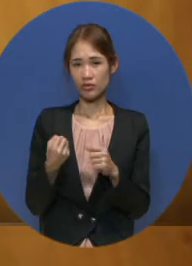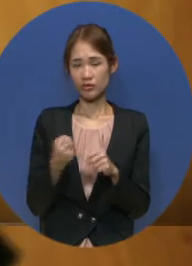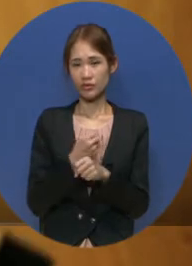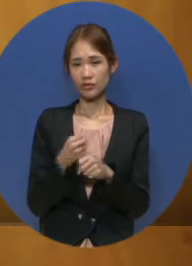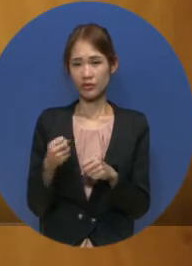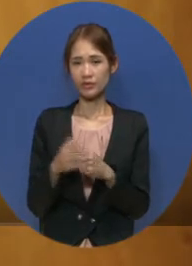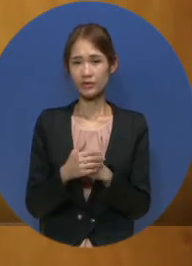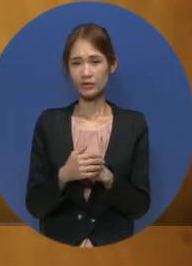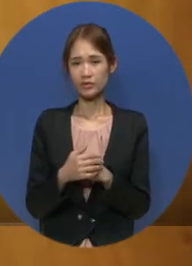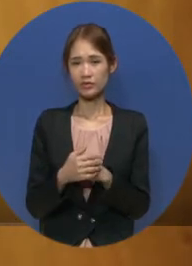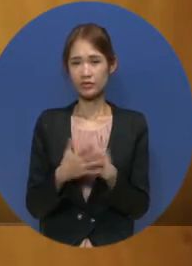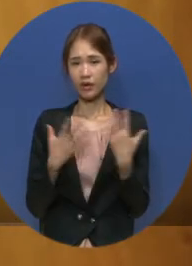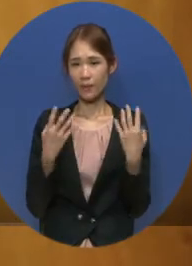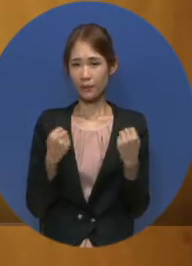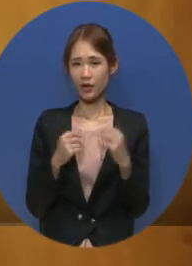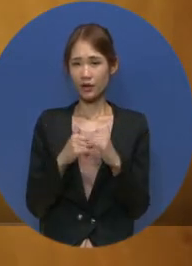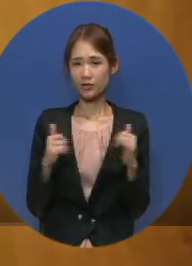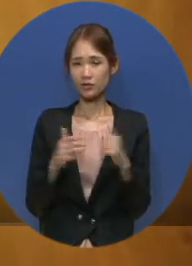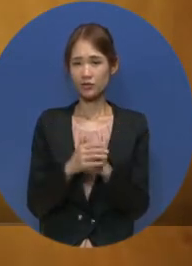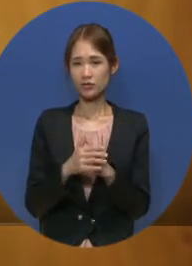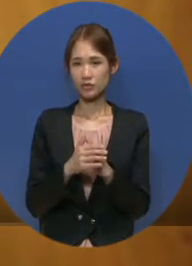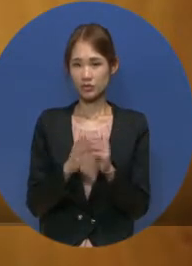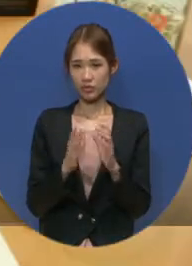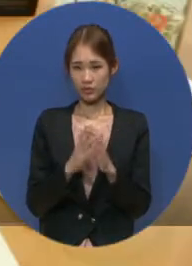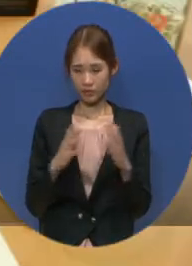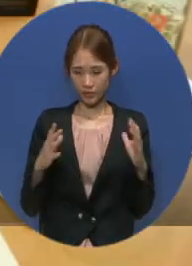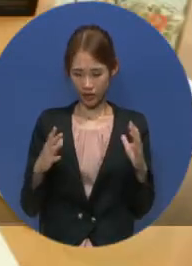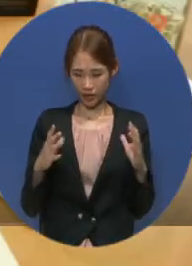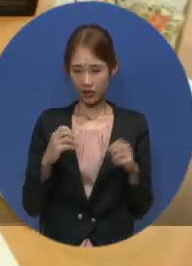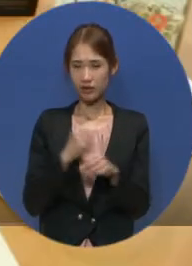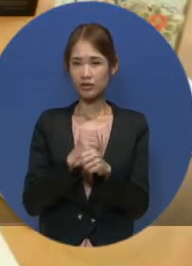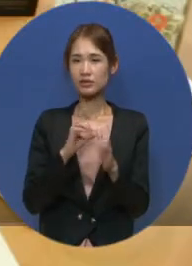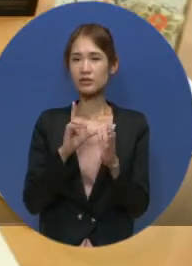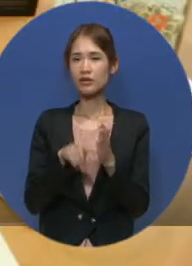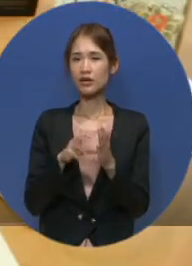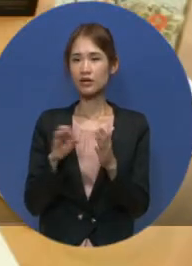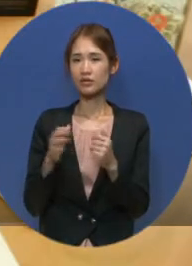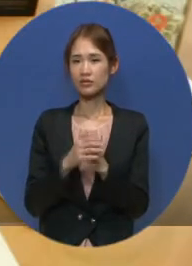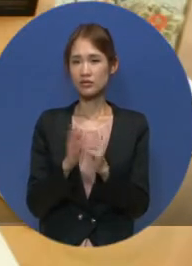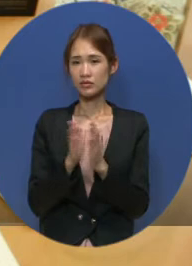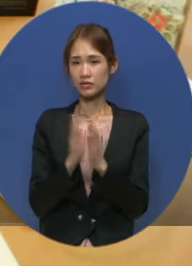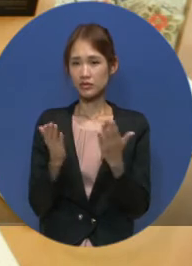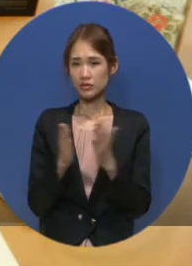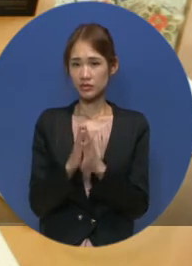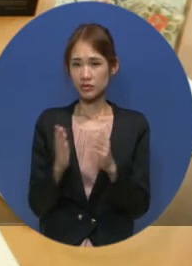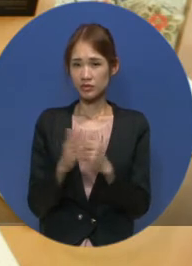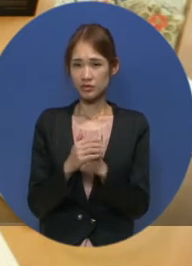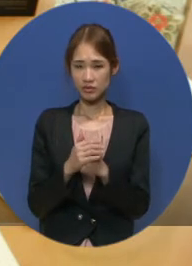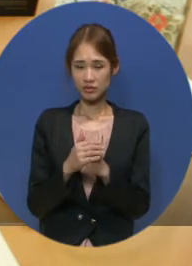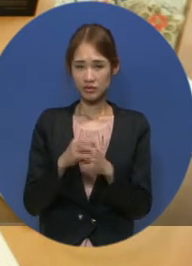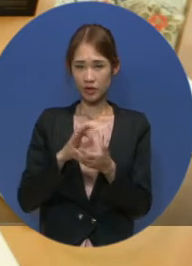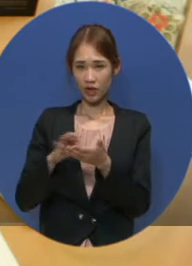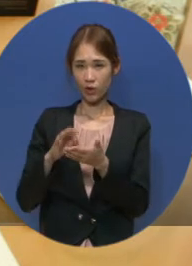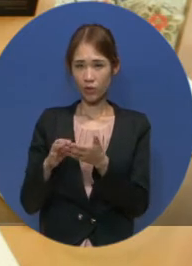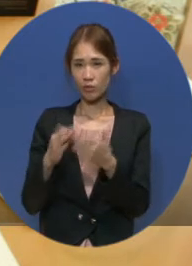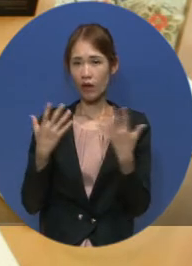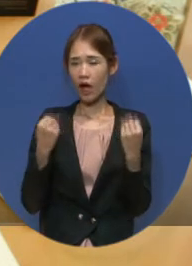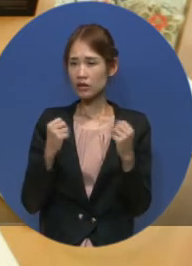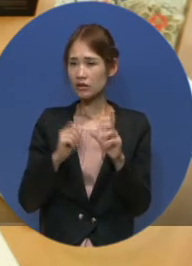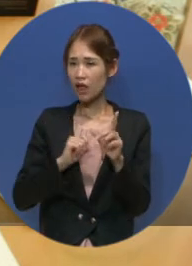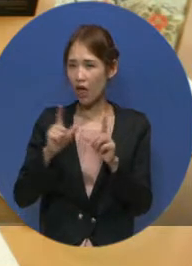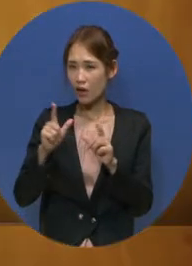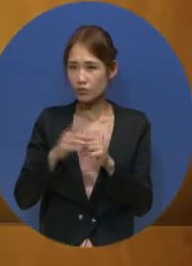거고요. 그리고 많은 분들이 이제 이 독서대를 사용하실 때 이렇게 책도 얹어 넣어서 사용하시지만 많은 분들이 노트북을